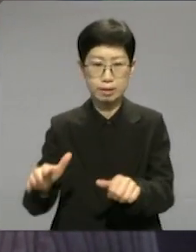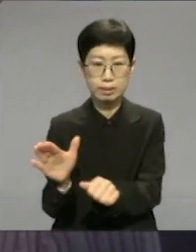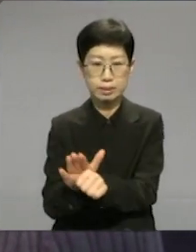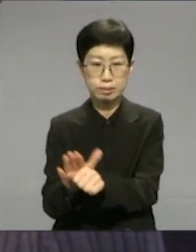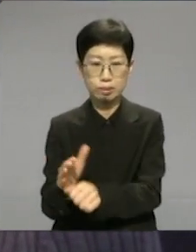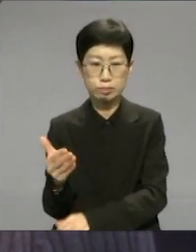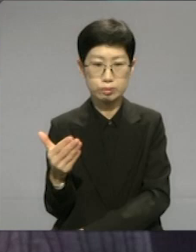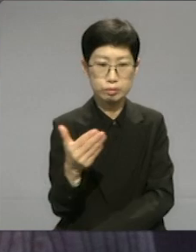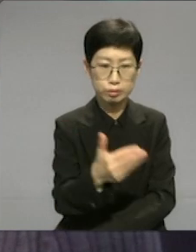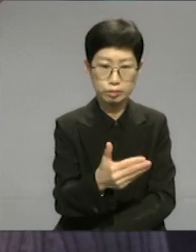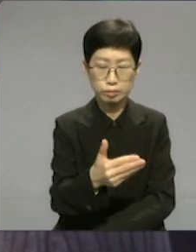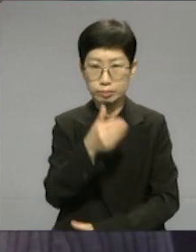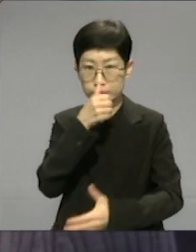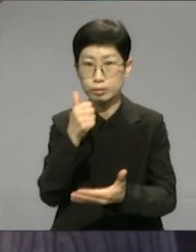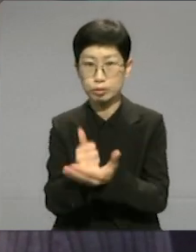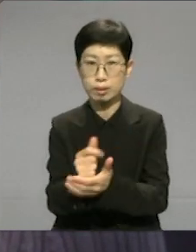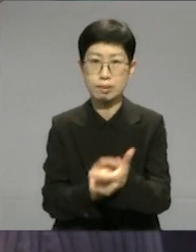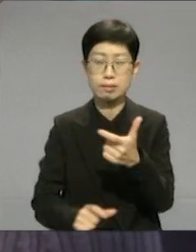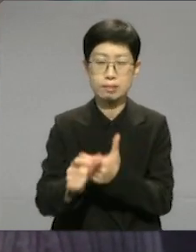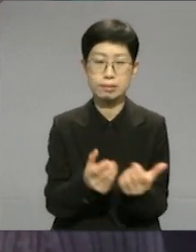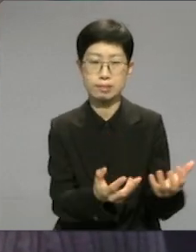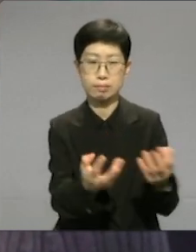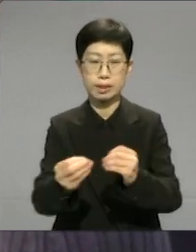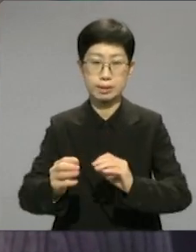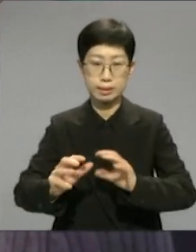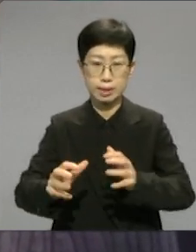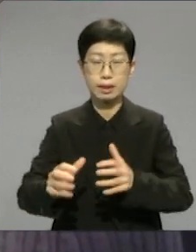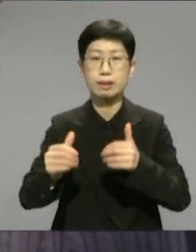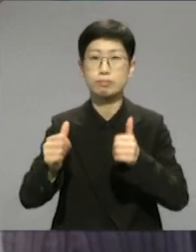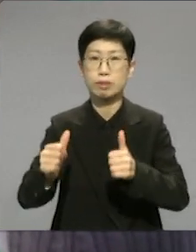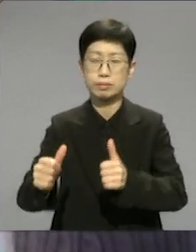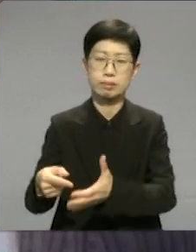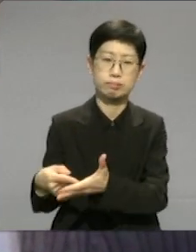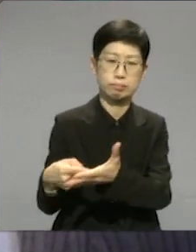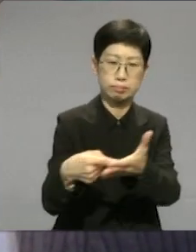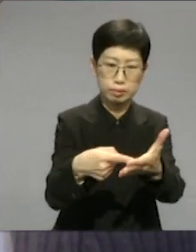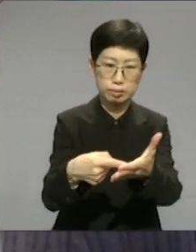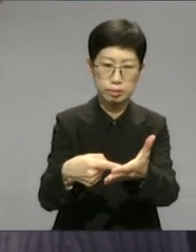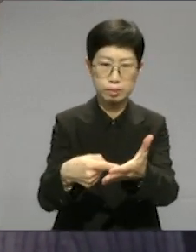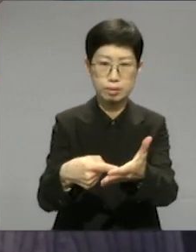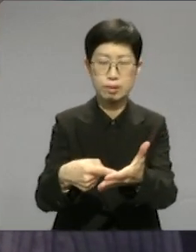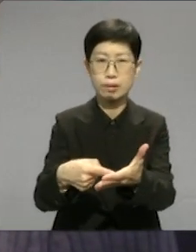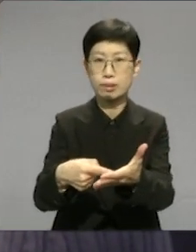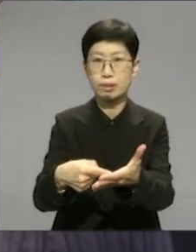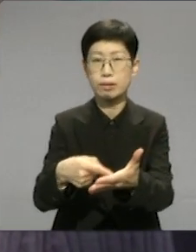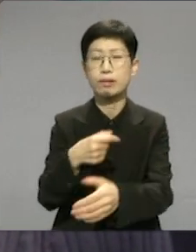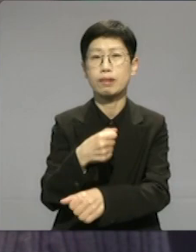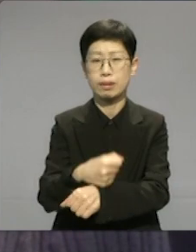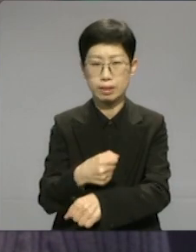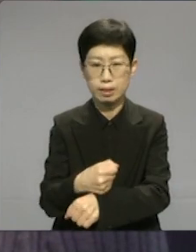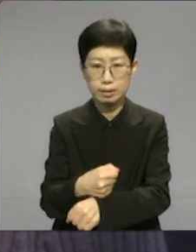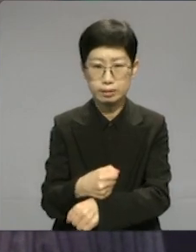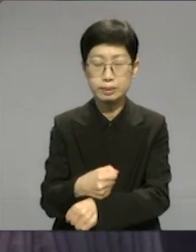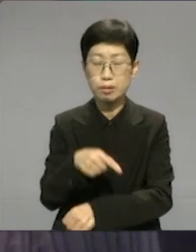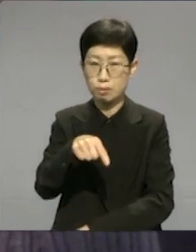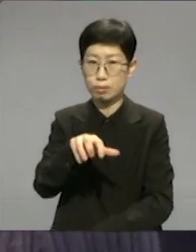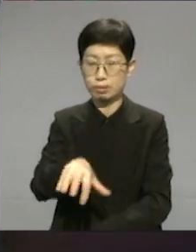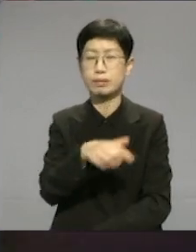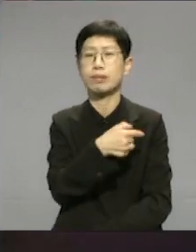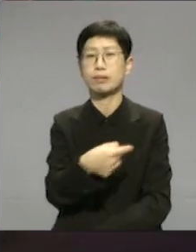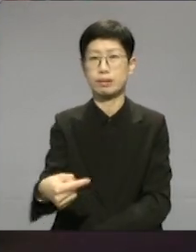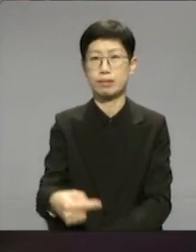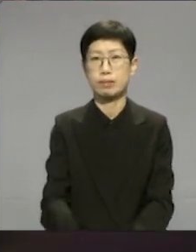dragged to court for sending weapons and money and other support to the Zionist